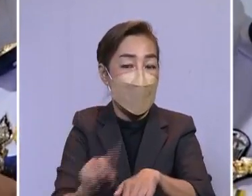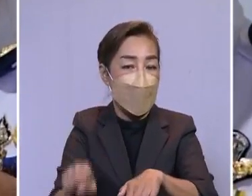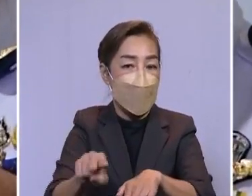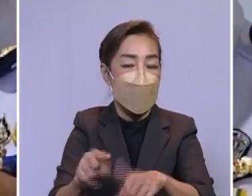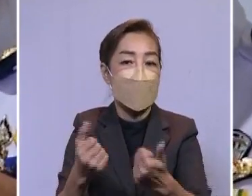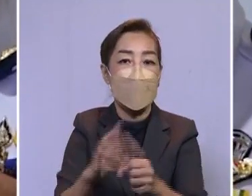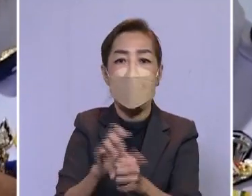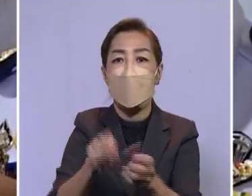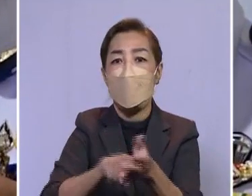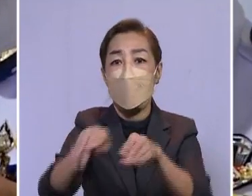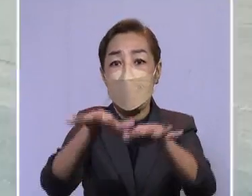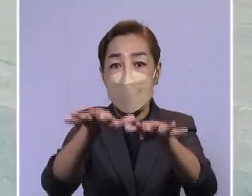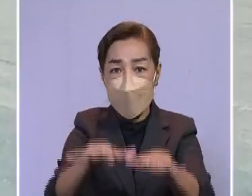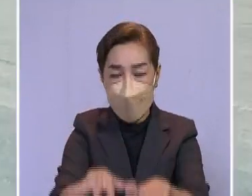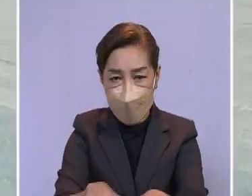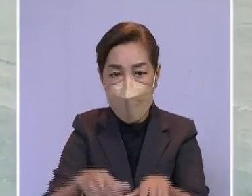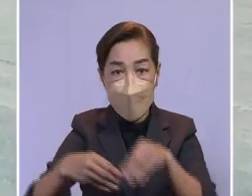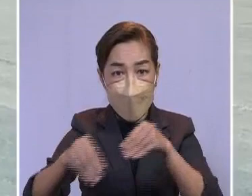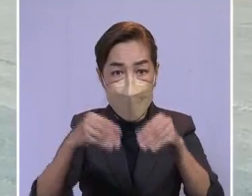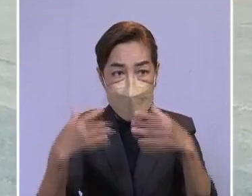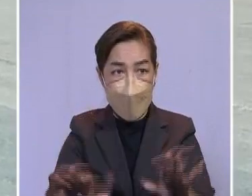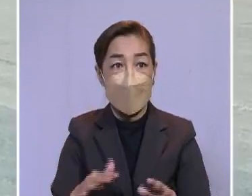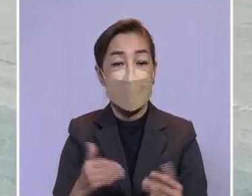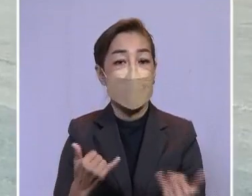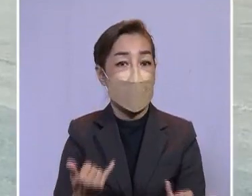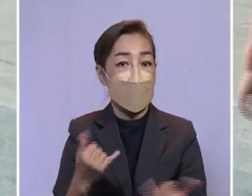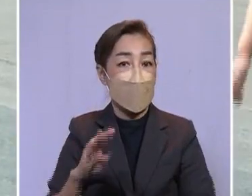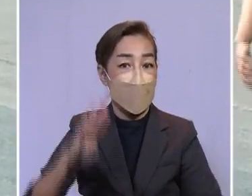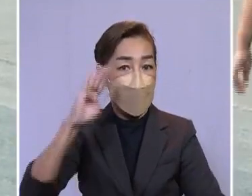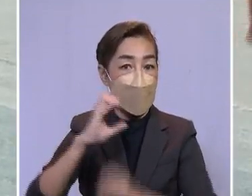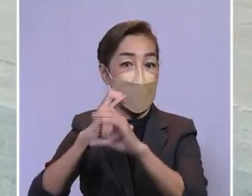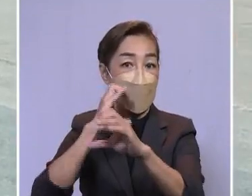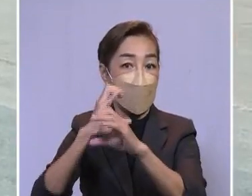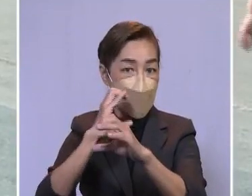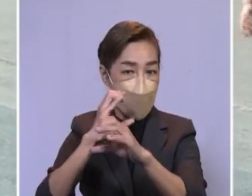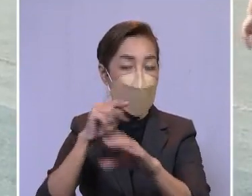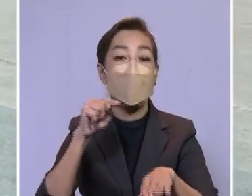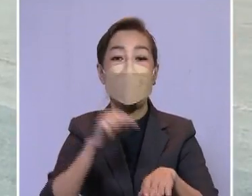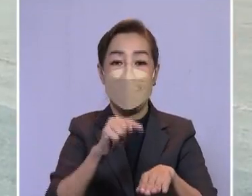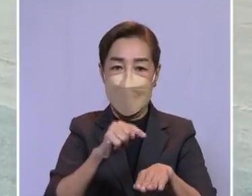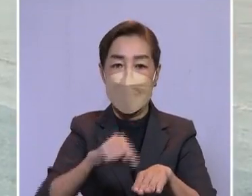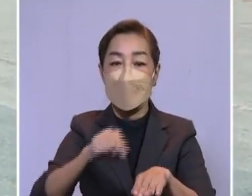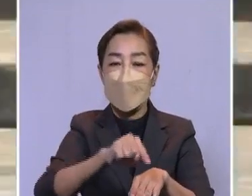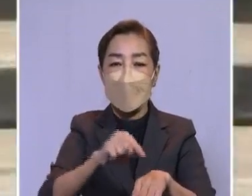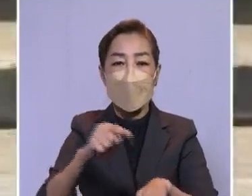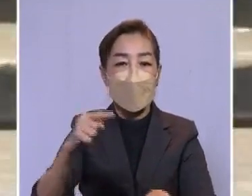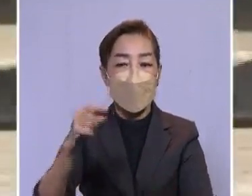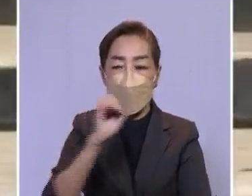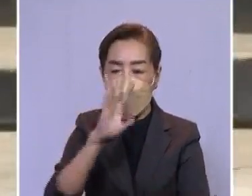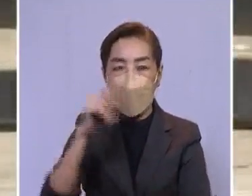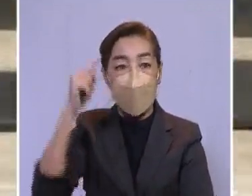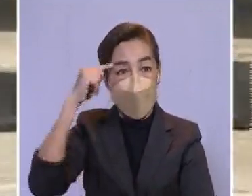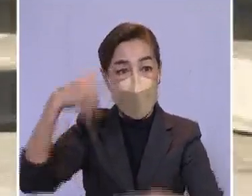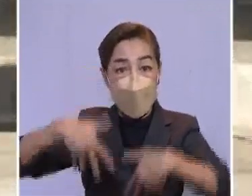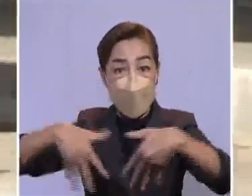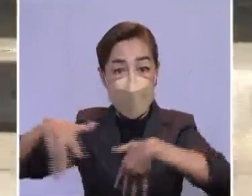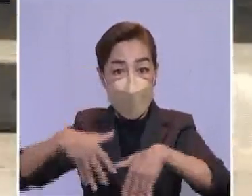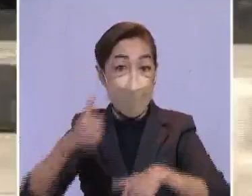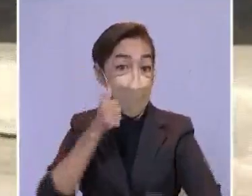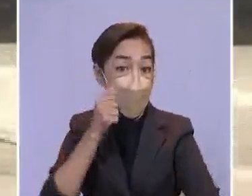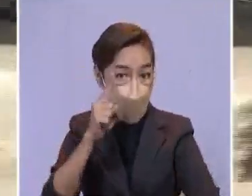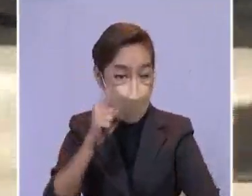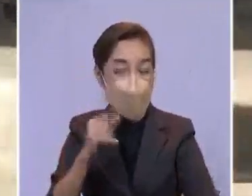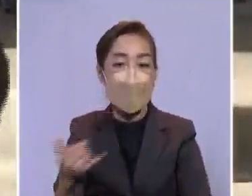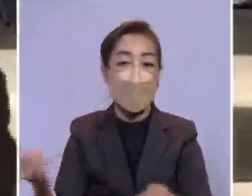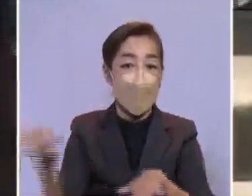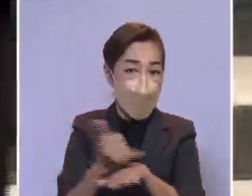สถานการณ์โควิด19ภาพรวมปัจจุบันบริษัทขนส่งจำกัดหรือว่าบขสเขาบอกว่ามีผู้โดยสารเฉลี่ยวัน